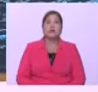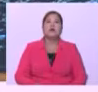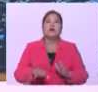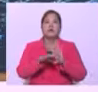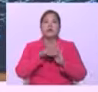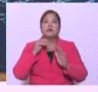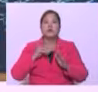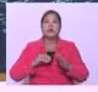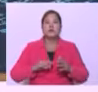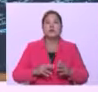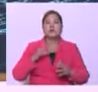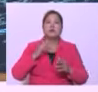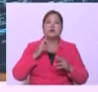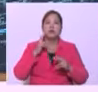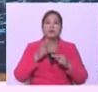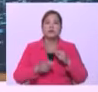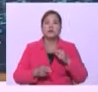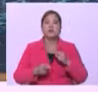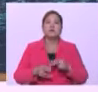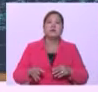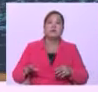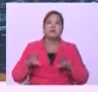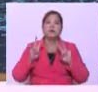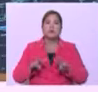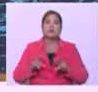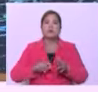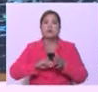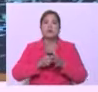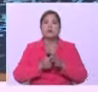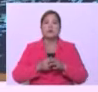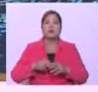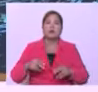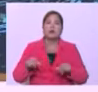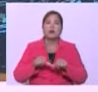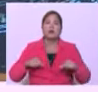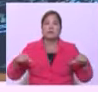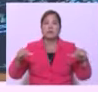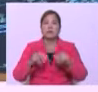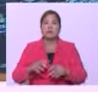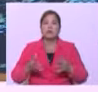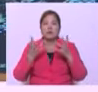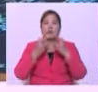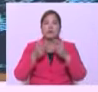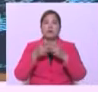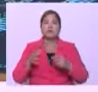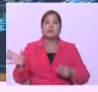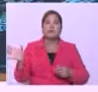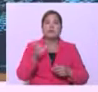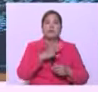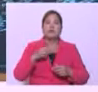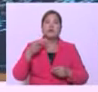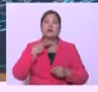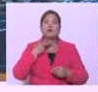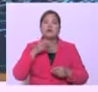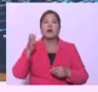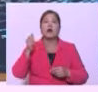Референдум завершен. Все участки закрыли свои двери, и теперь членам комиссии предстоит почитать все голоса за и против строительства АЭС в